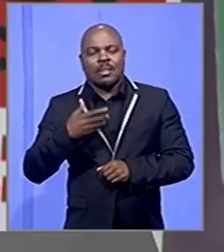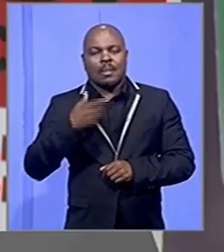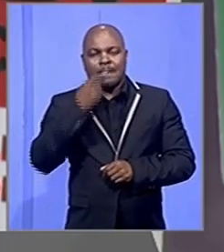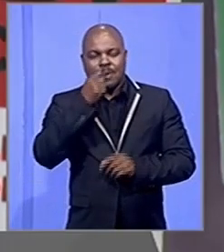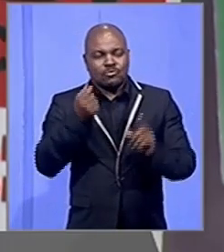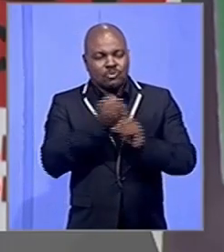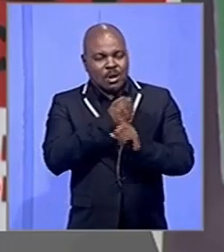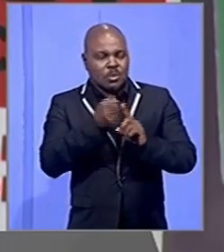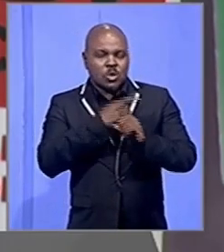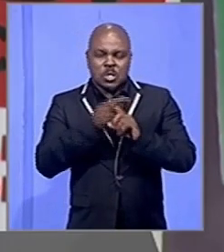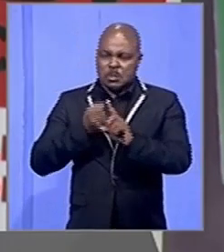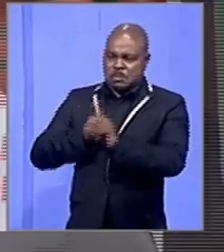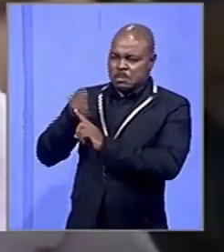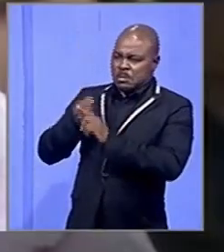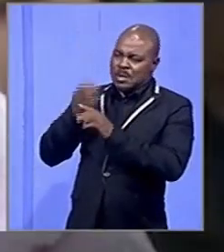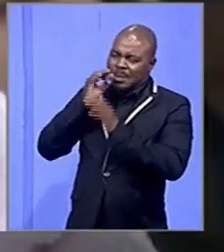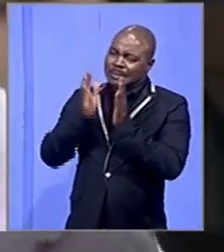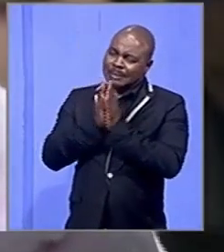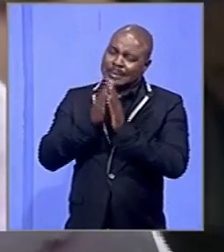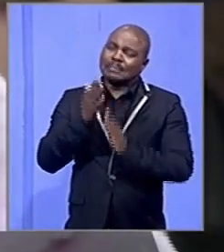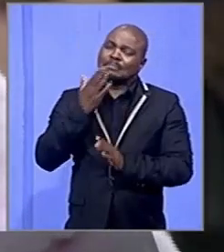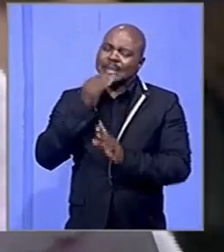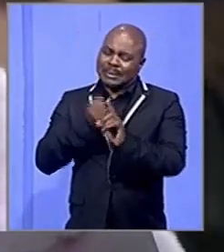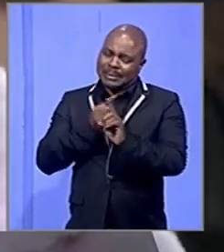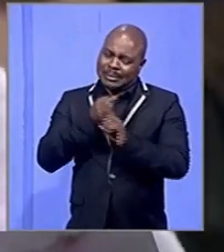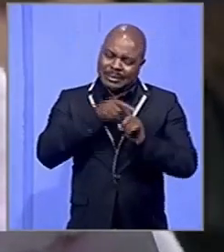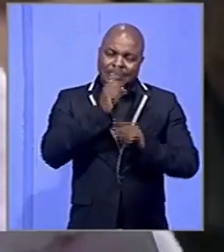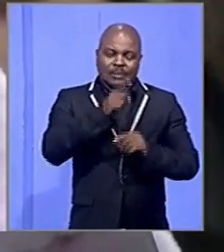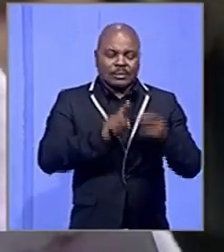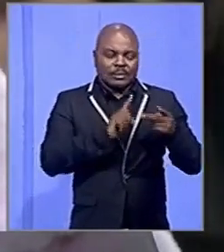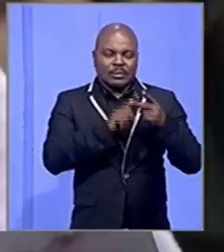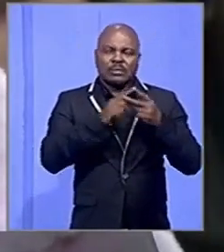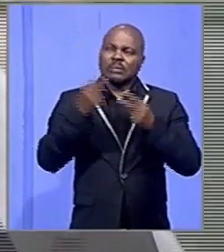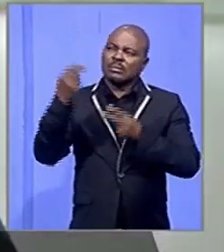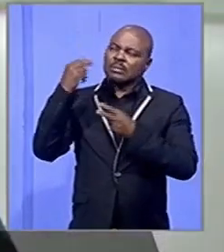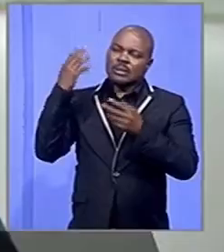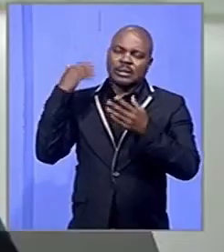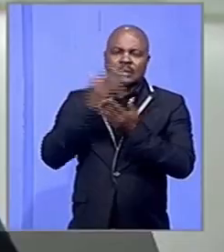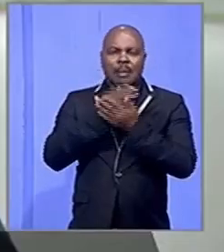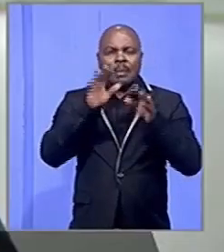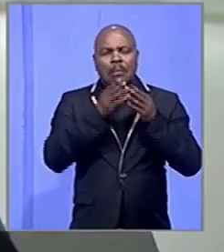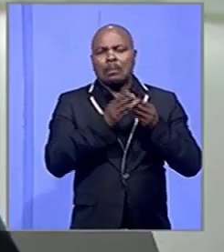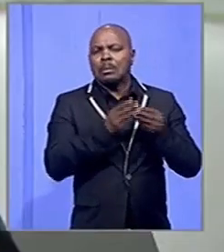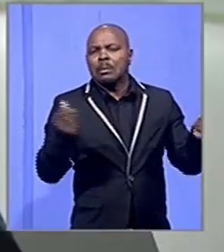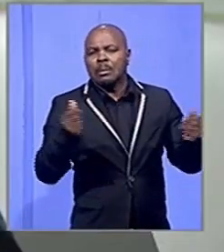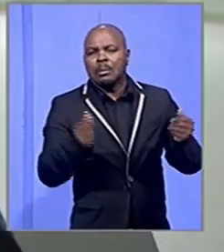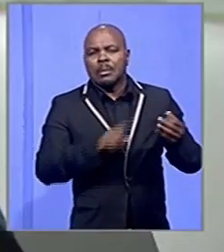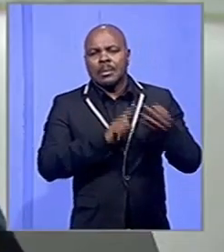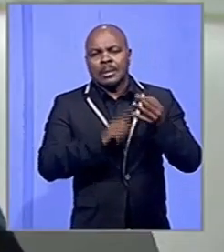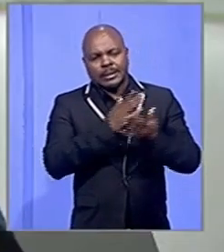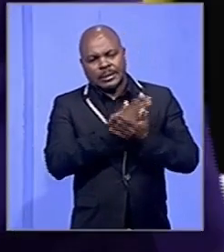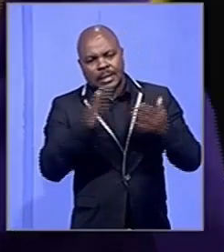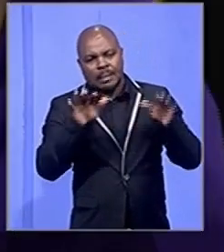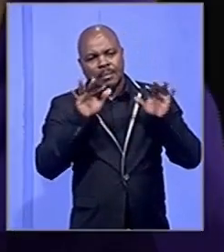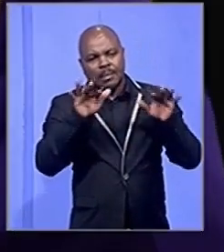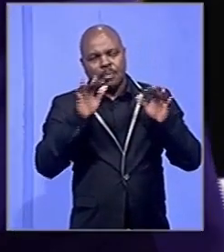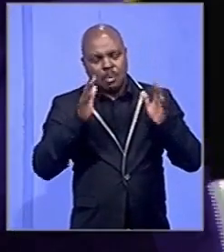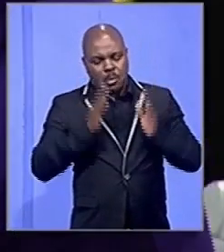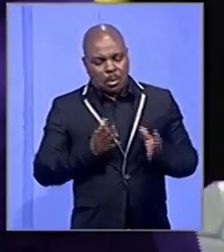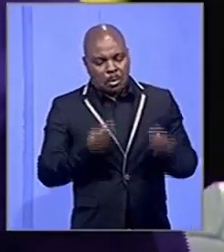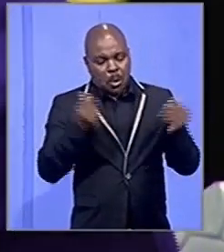maikano a go lwantsha tshotlakako ya bong. Go ne go gopolwa gape le ba ba santseng ba timetse le bao ditopo tsa bone di setseng di